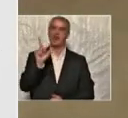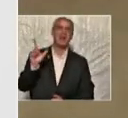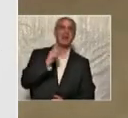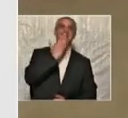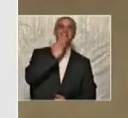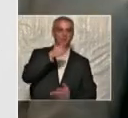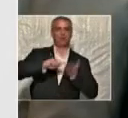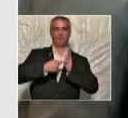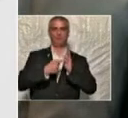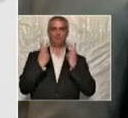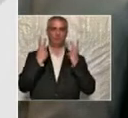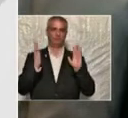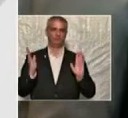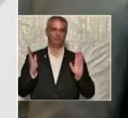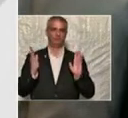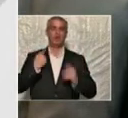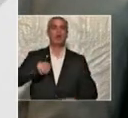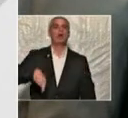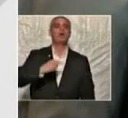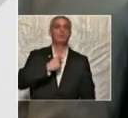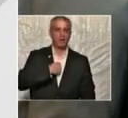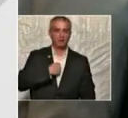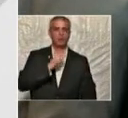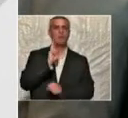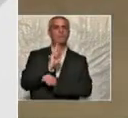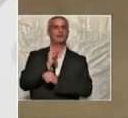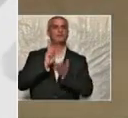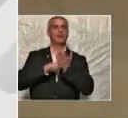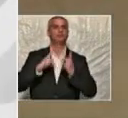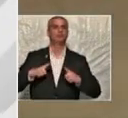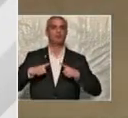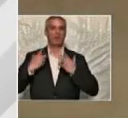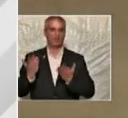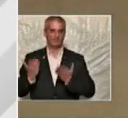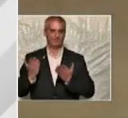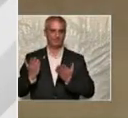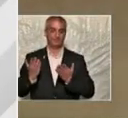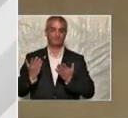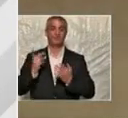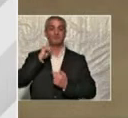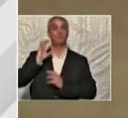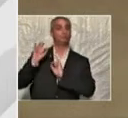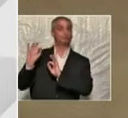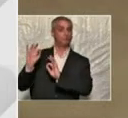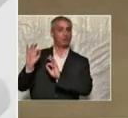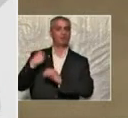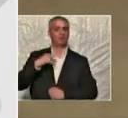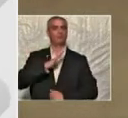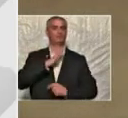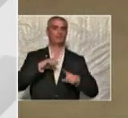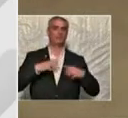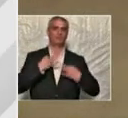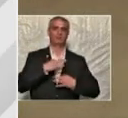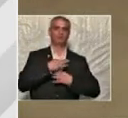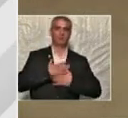מערכת חינוכית, מערכת מחברתת, מלשון חברות, שיכולה לעבוד בצורה יעילה. כדי להקריב אנשים